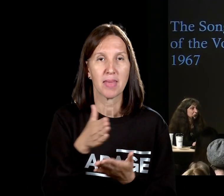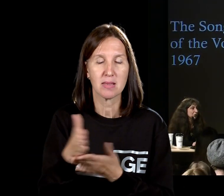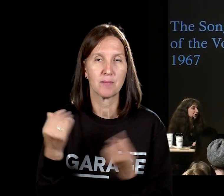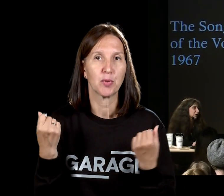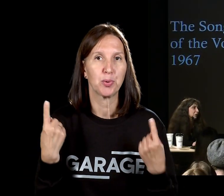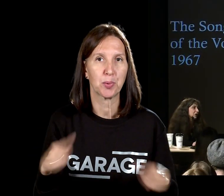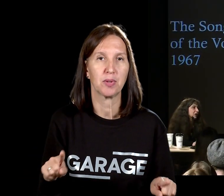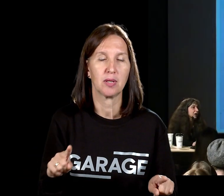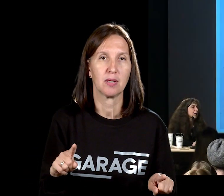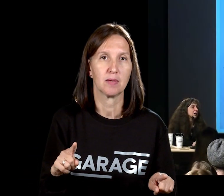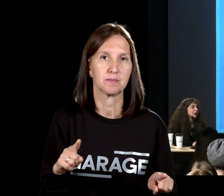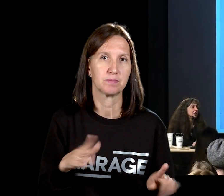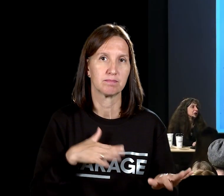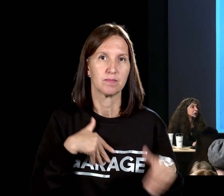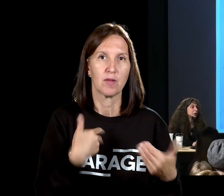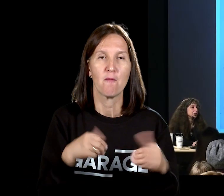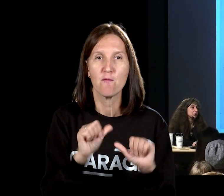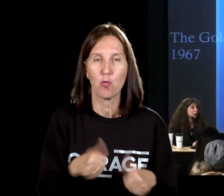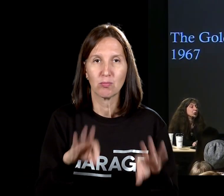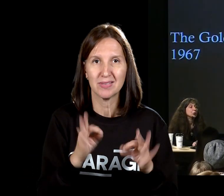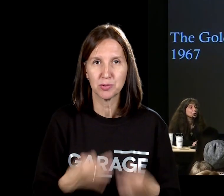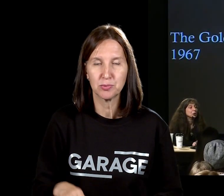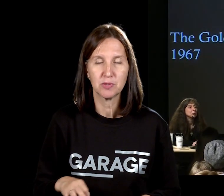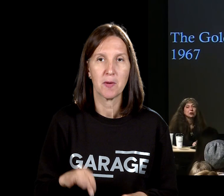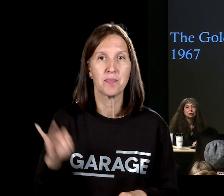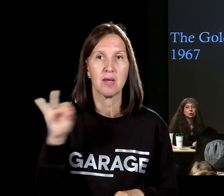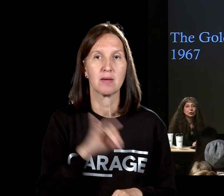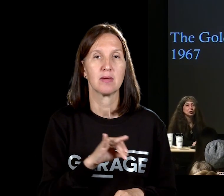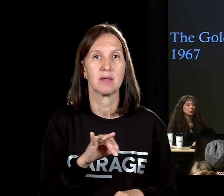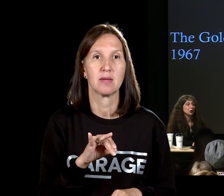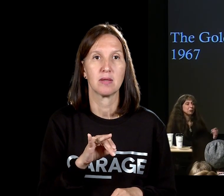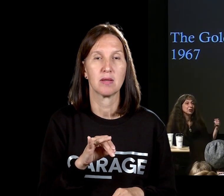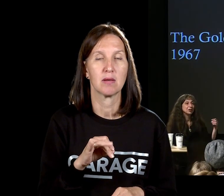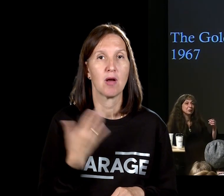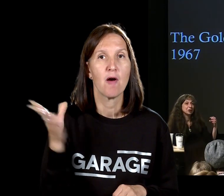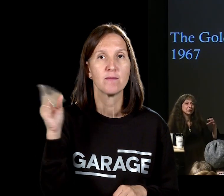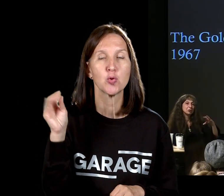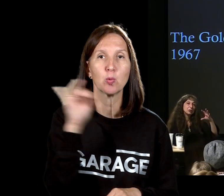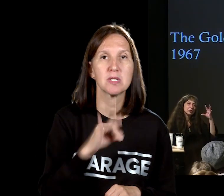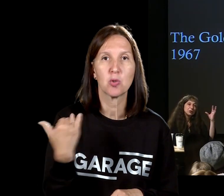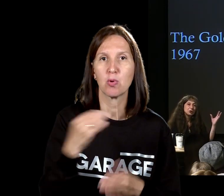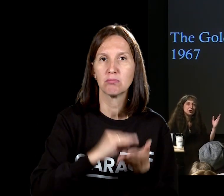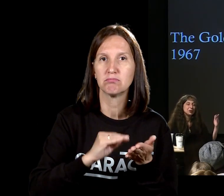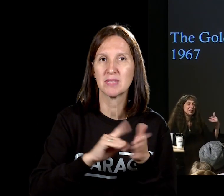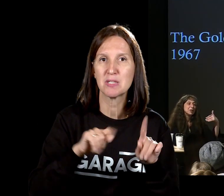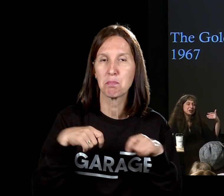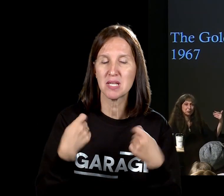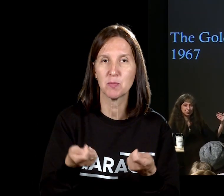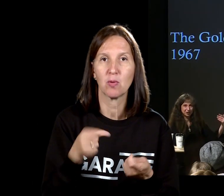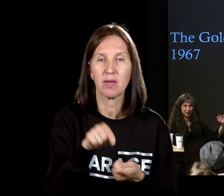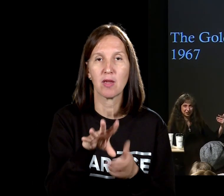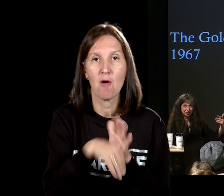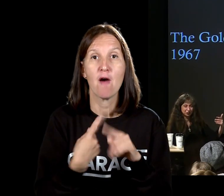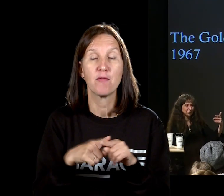разные другие форматы, создаю вот всю историю с письменностью, всю историю, опять-таки, с тем, как в эту живопись